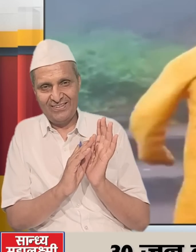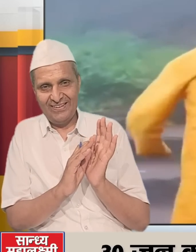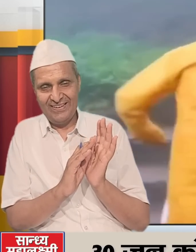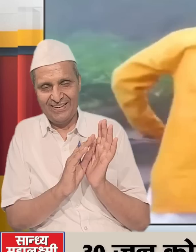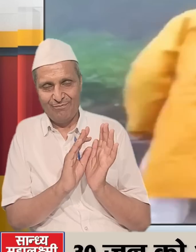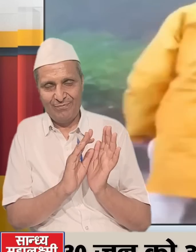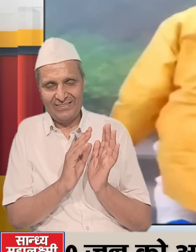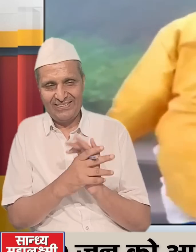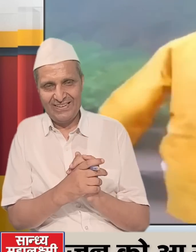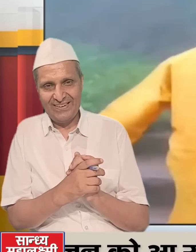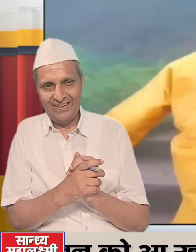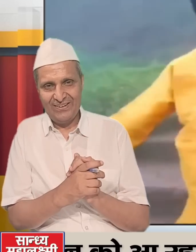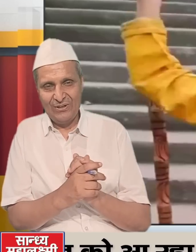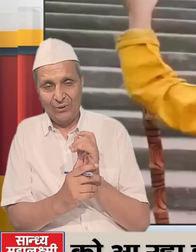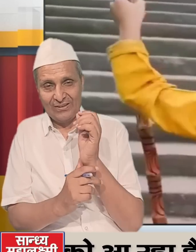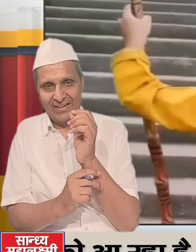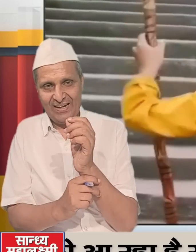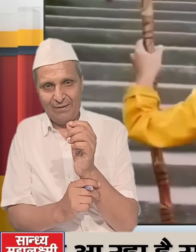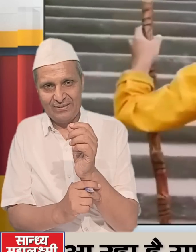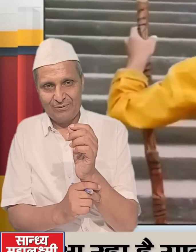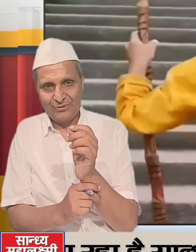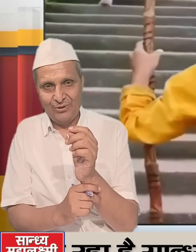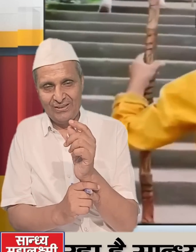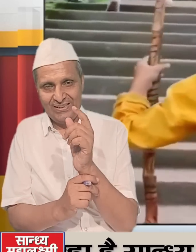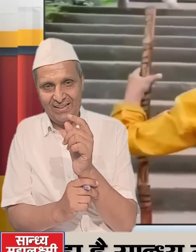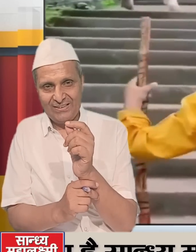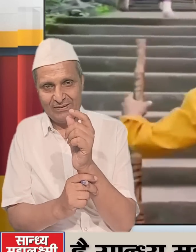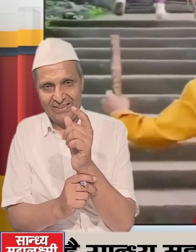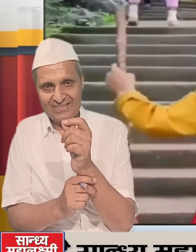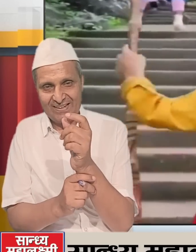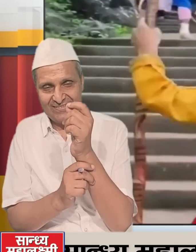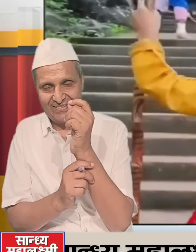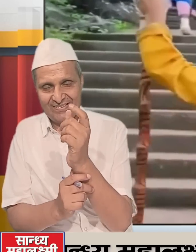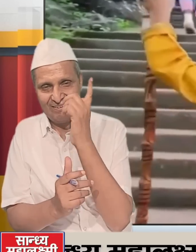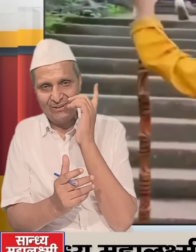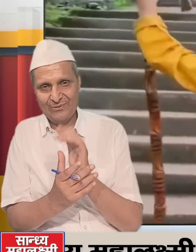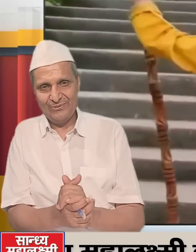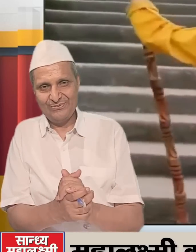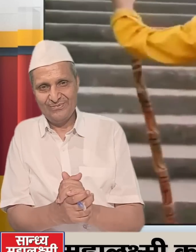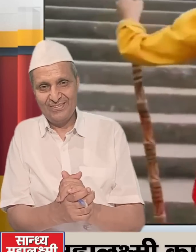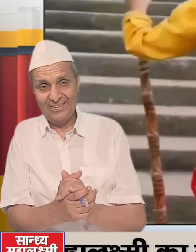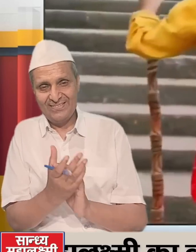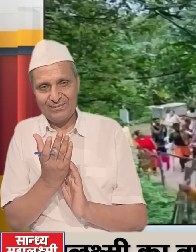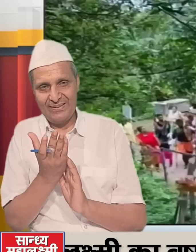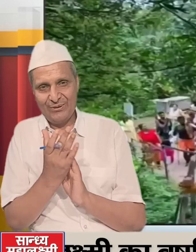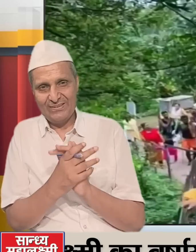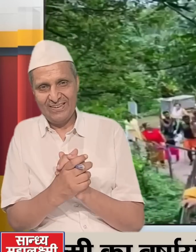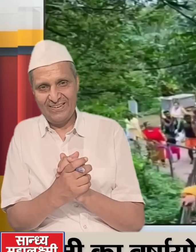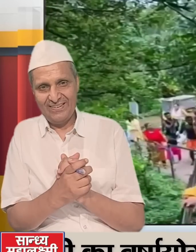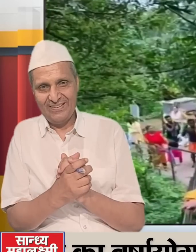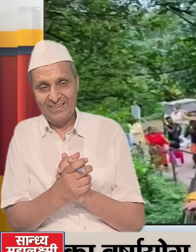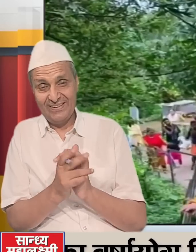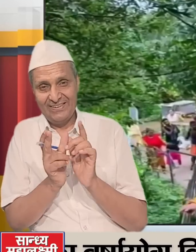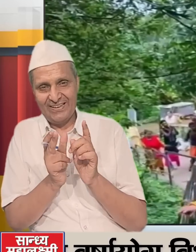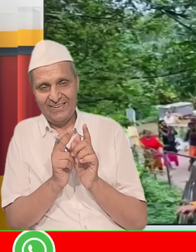उम्र कितनी है, मात्र 6 साल, और दिखा रहे हैं हम आप उसको 40, 50, 60, 70 साल वालों को। जज्बा देखो बच्चे